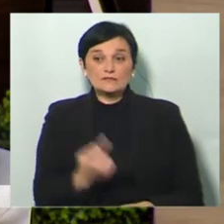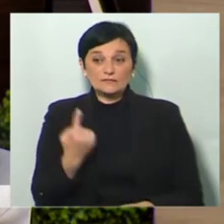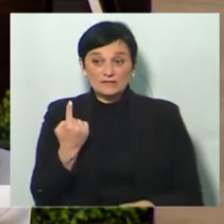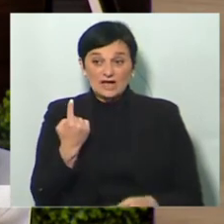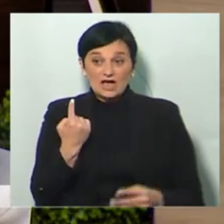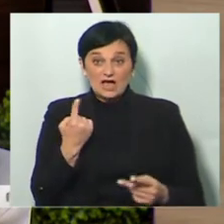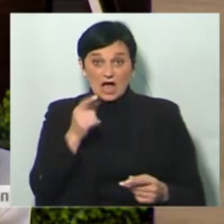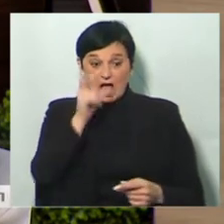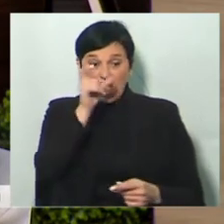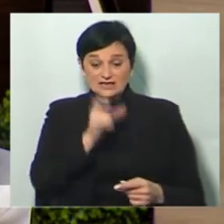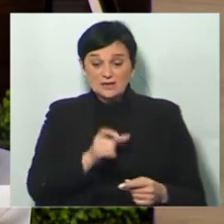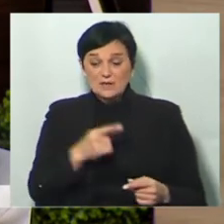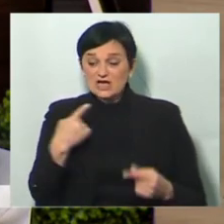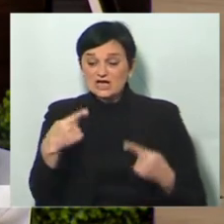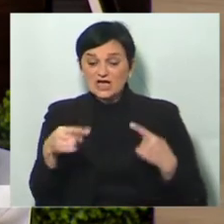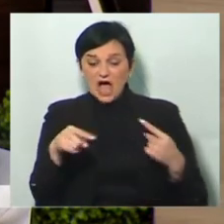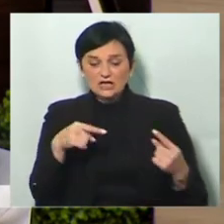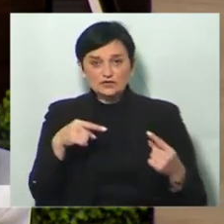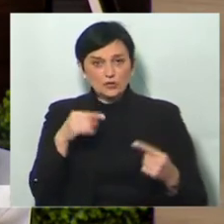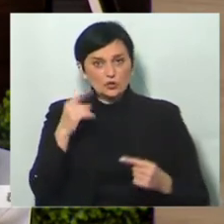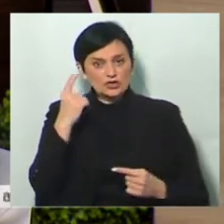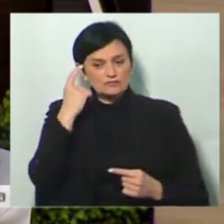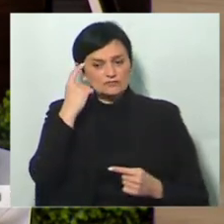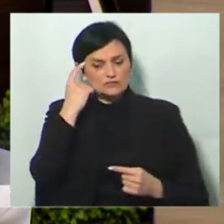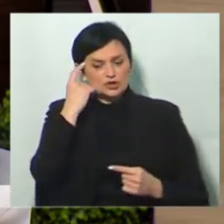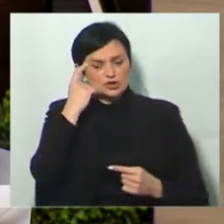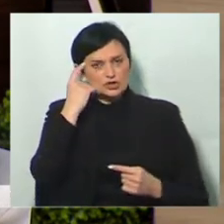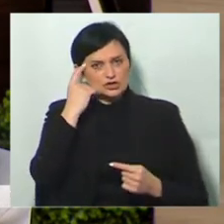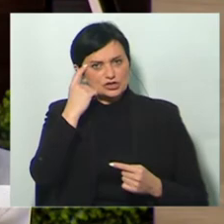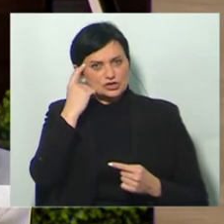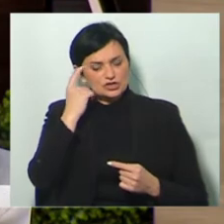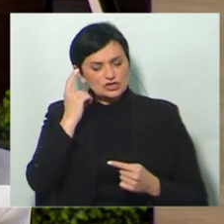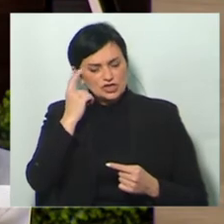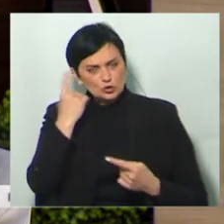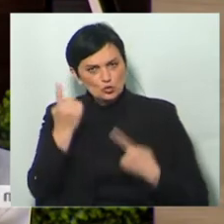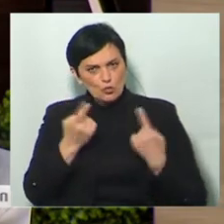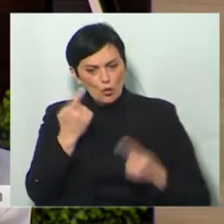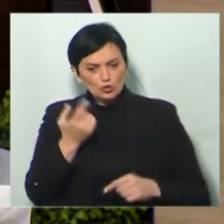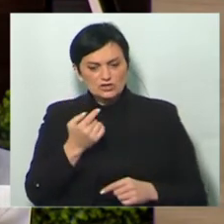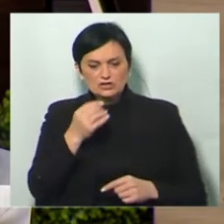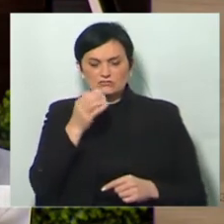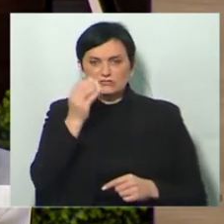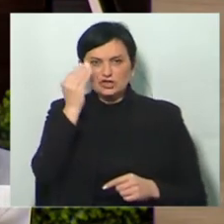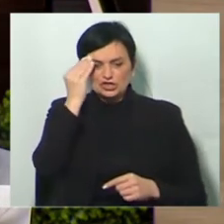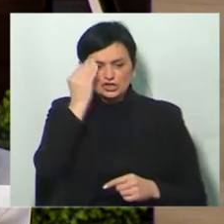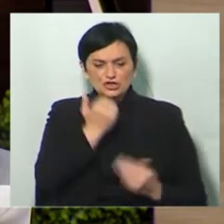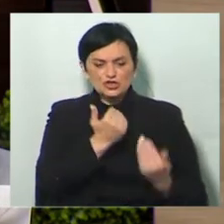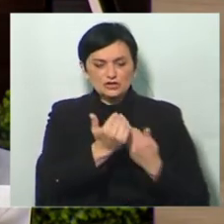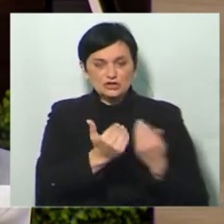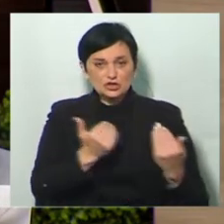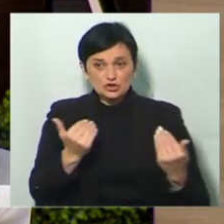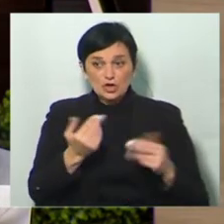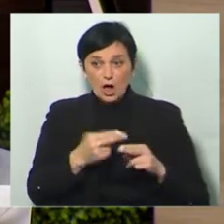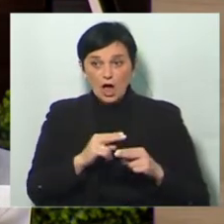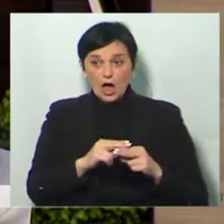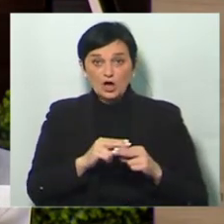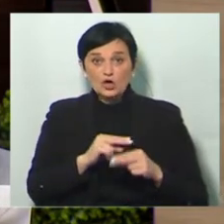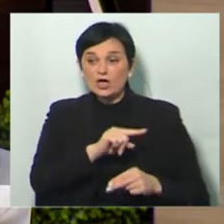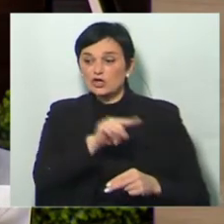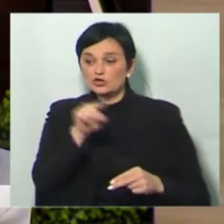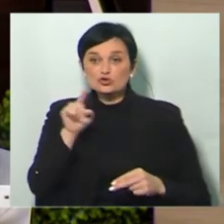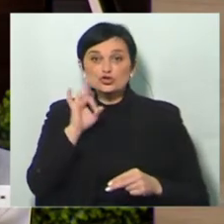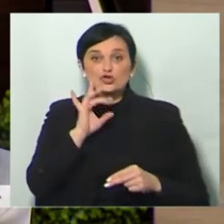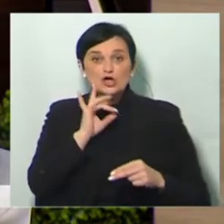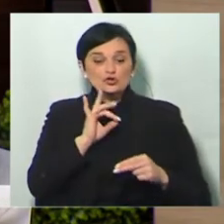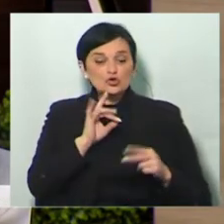განსხვავებული ადამიანი, გარკვეული ნიჭით, გარკვეული რაღაც ინტელექტუალური მონაცემებით, მართალია ამის საზომი არავის არ